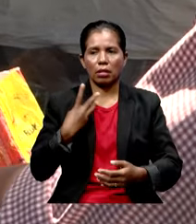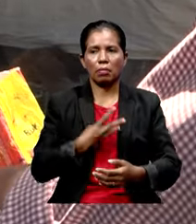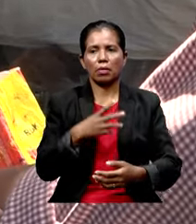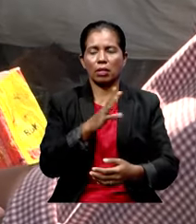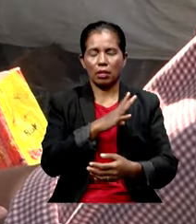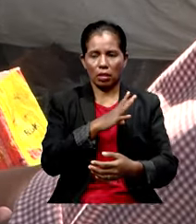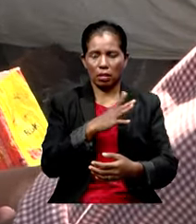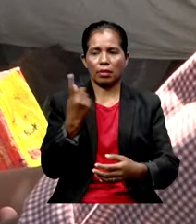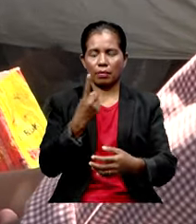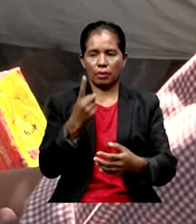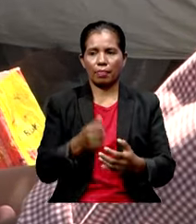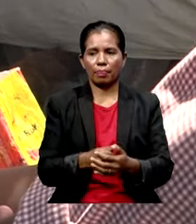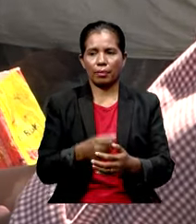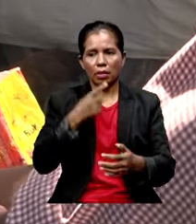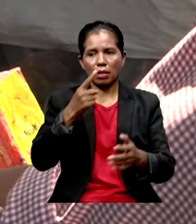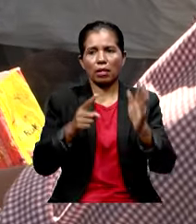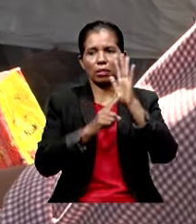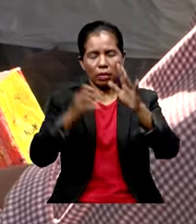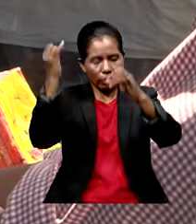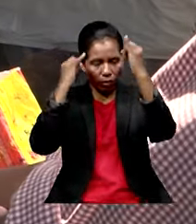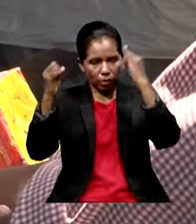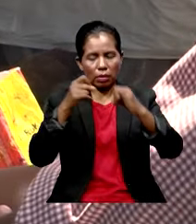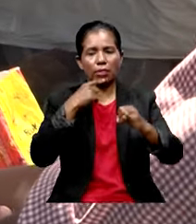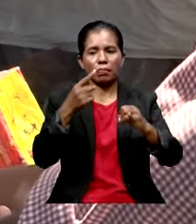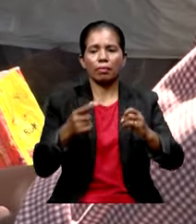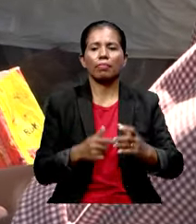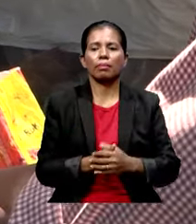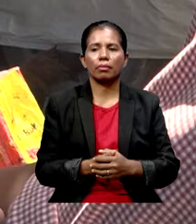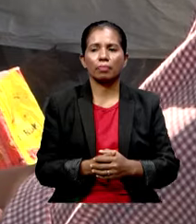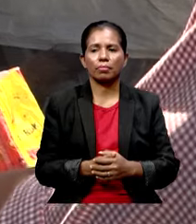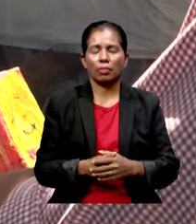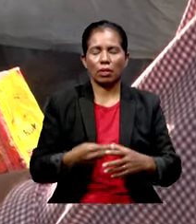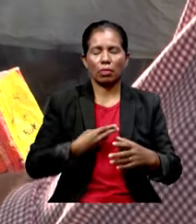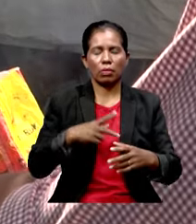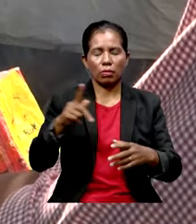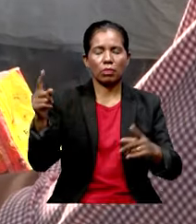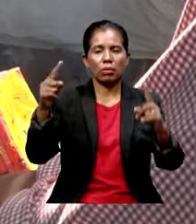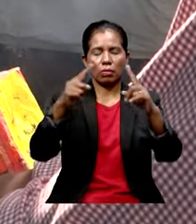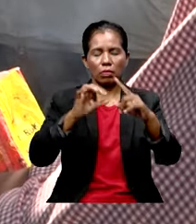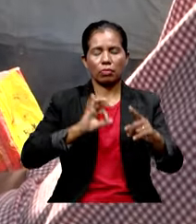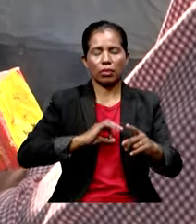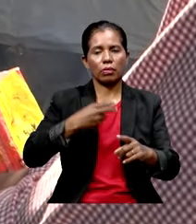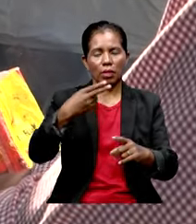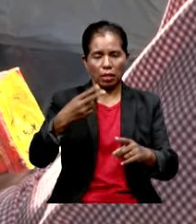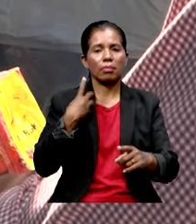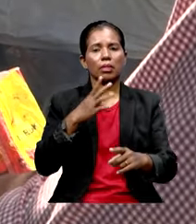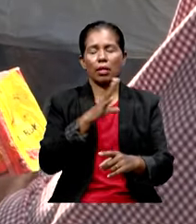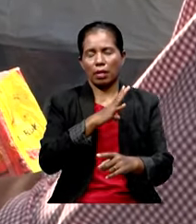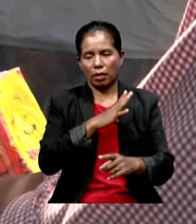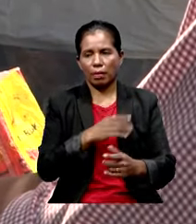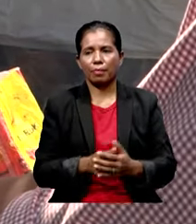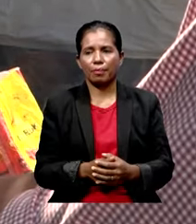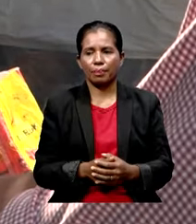heng ela de tamba dia ato informasaun sainya dia hatu be puluun to ya fatuai idane ma ami se be heng ela. Atu